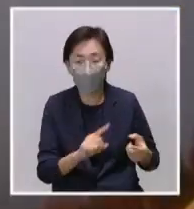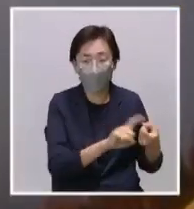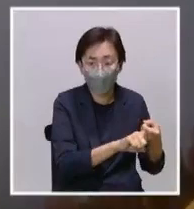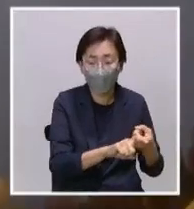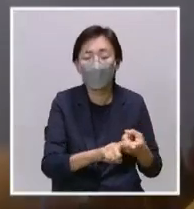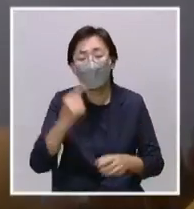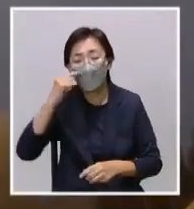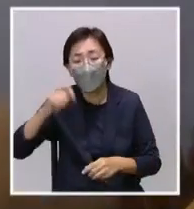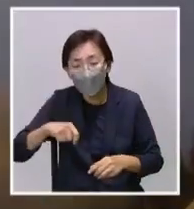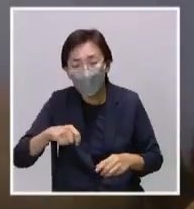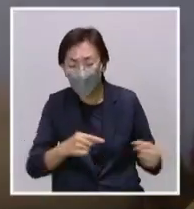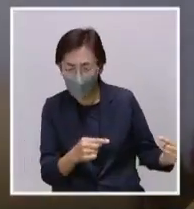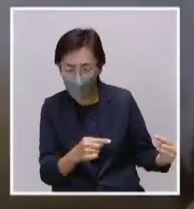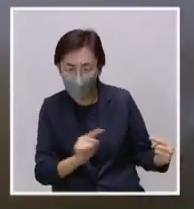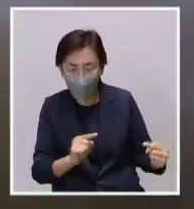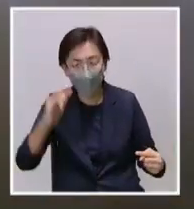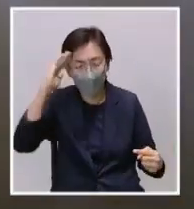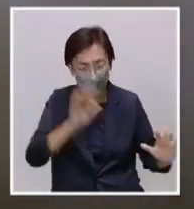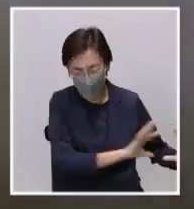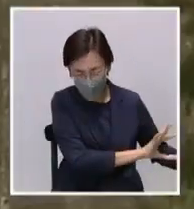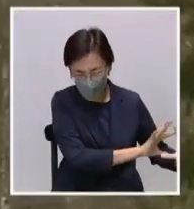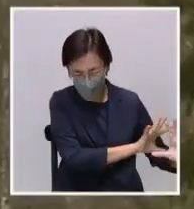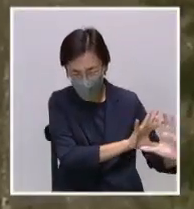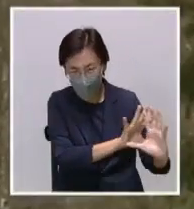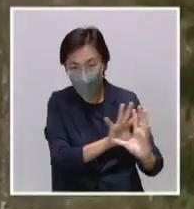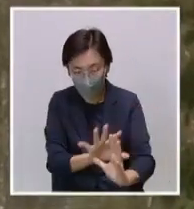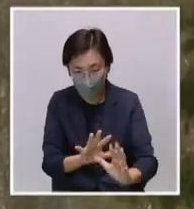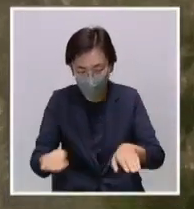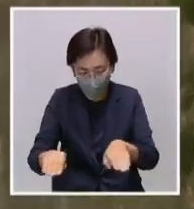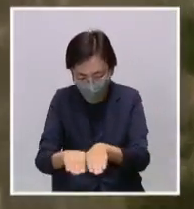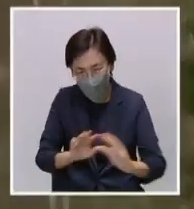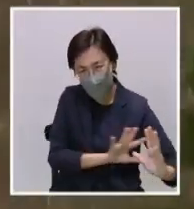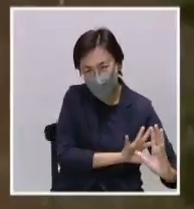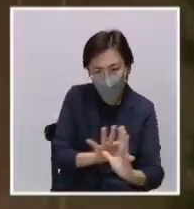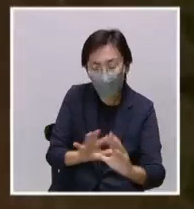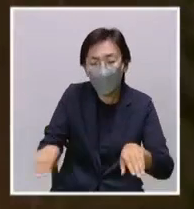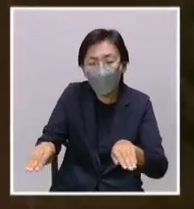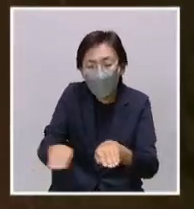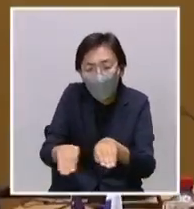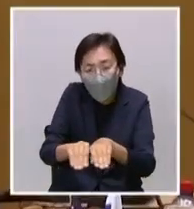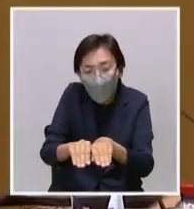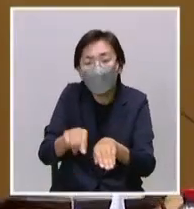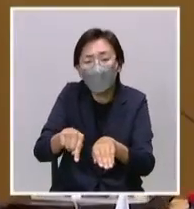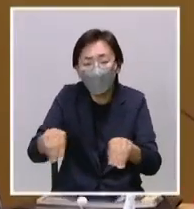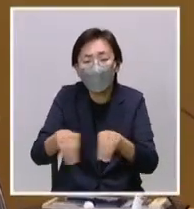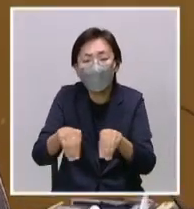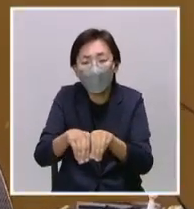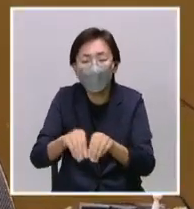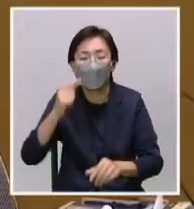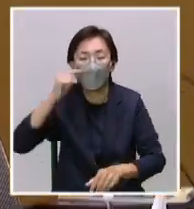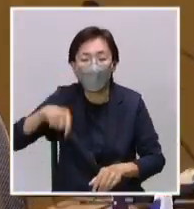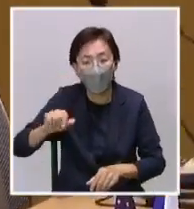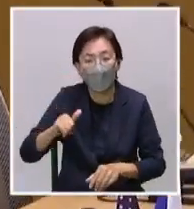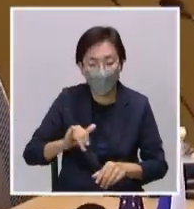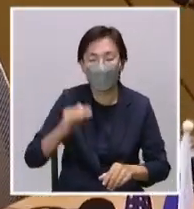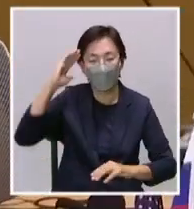ลงหรือไม่หลังจากที่นำทหารจำนวนมากไปประจำการประชิดพรมแดนยูเครนและกลัวว่าถ้ายังเป็นไปได้ที่รัสเซีย